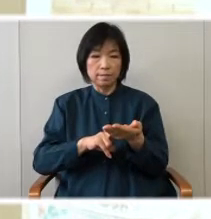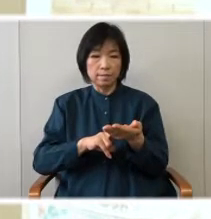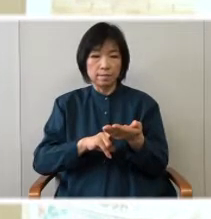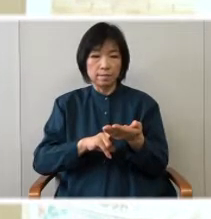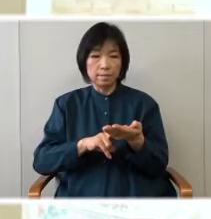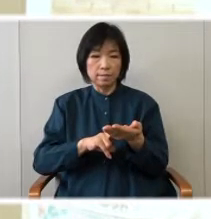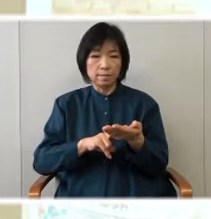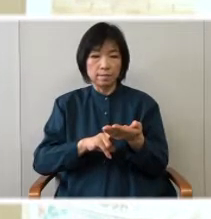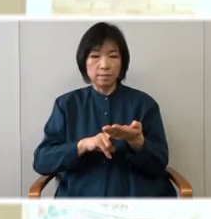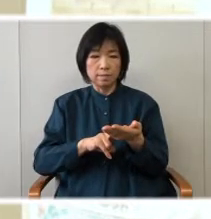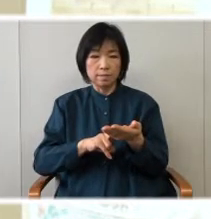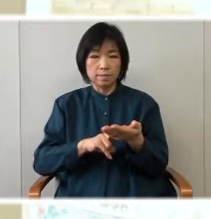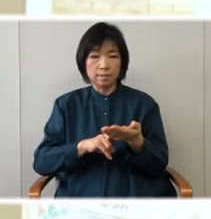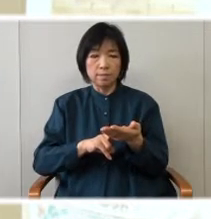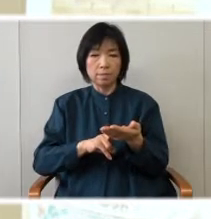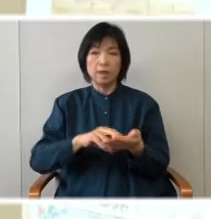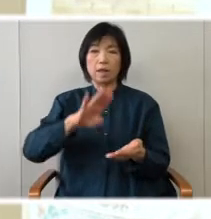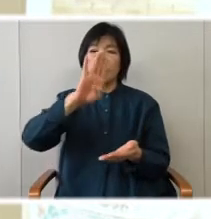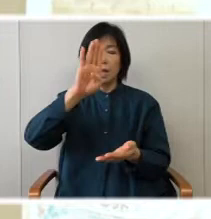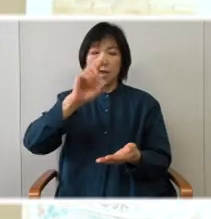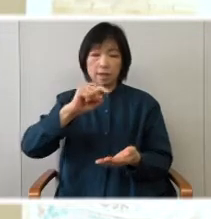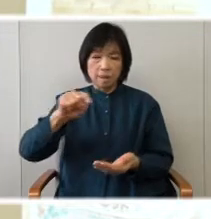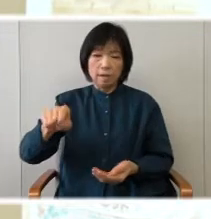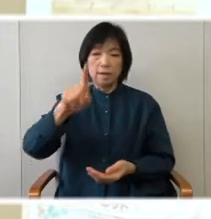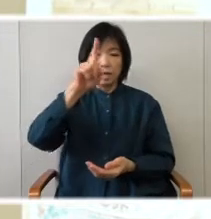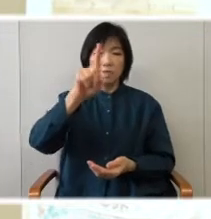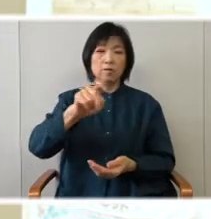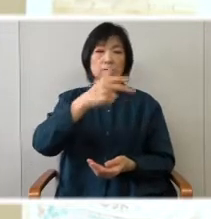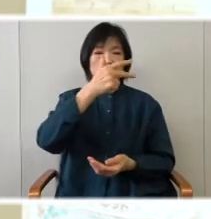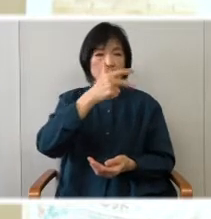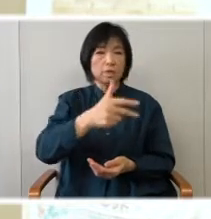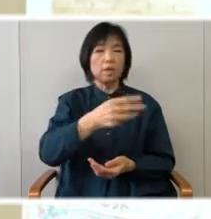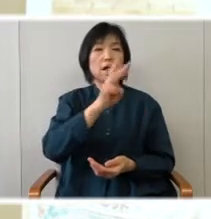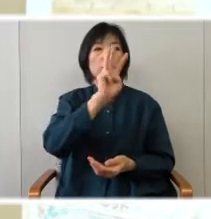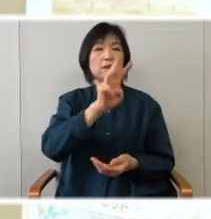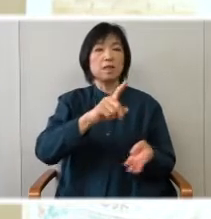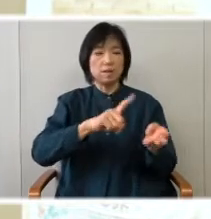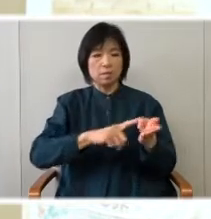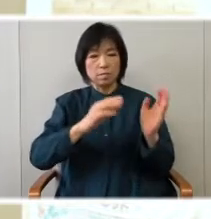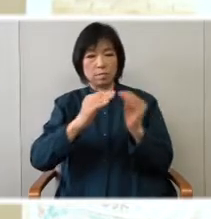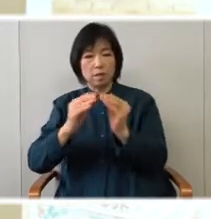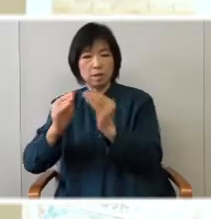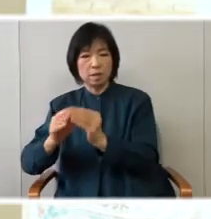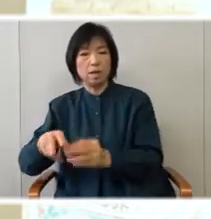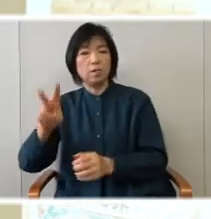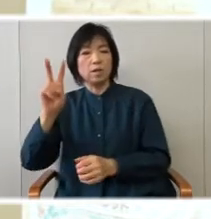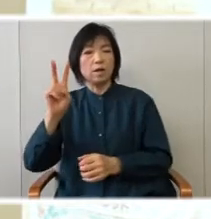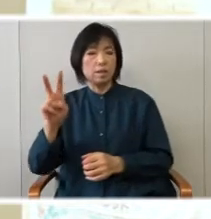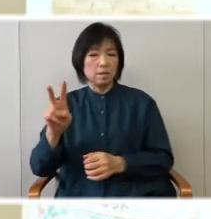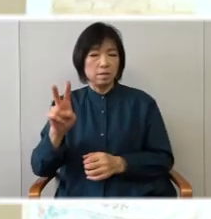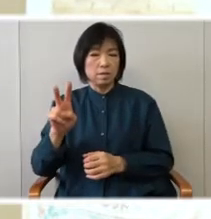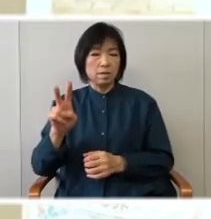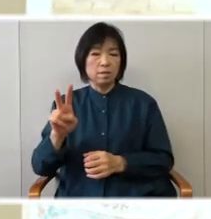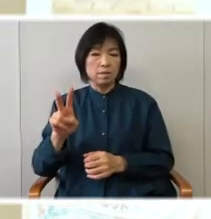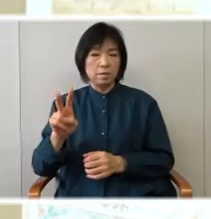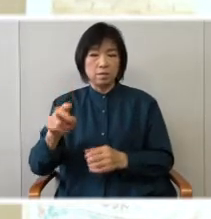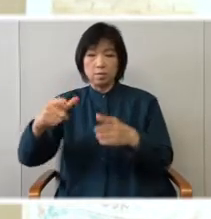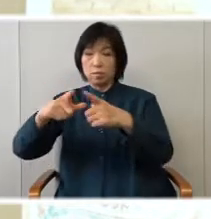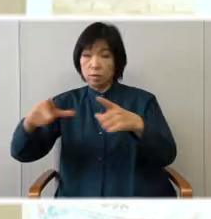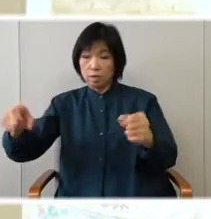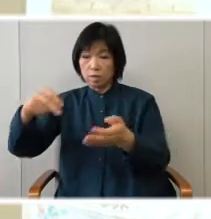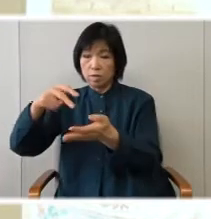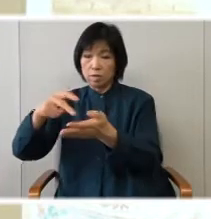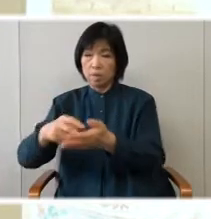1県ですね、県が1つ、市が6つ、町が2つということで採択を